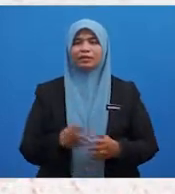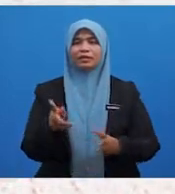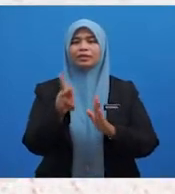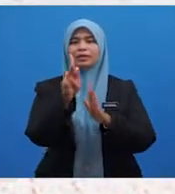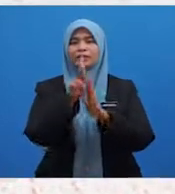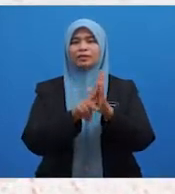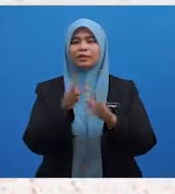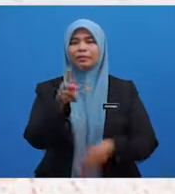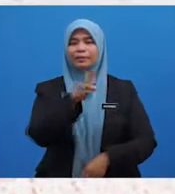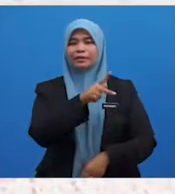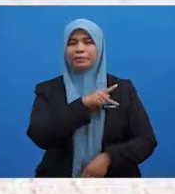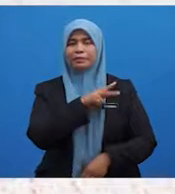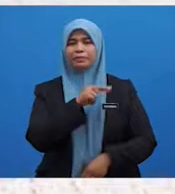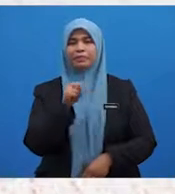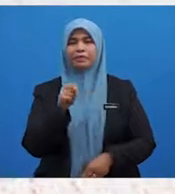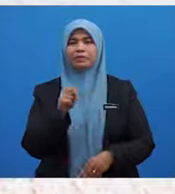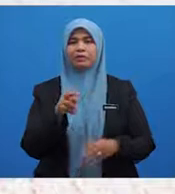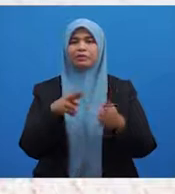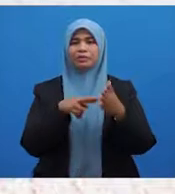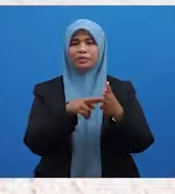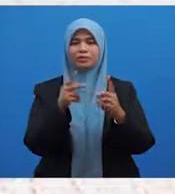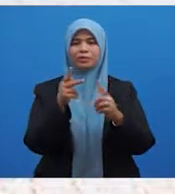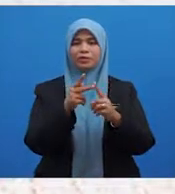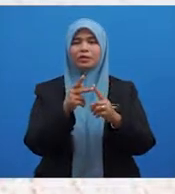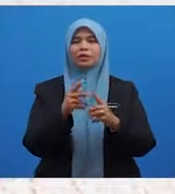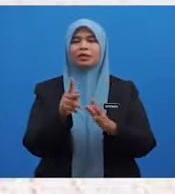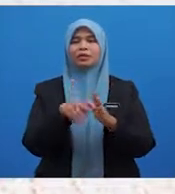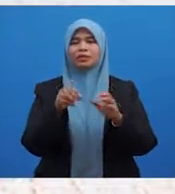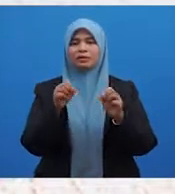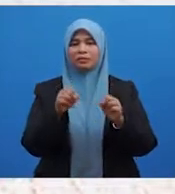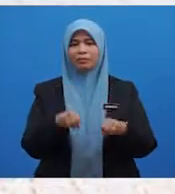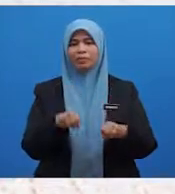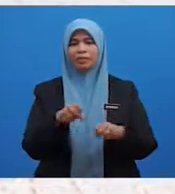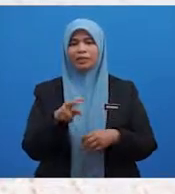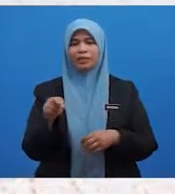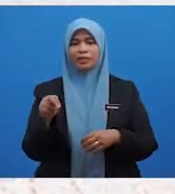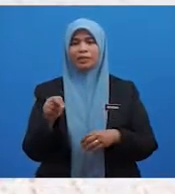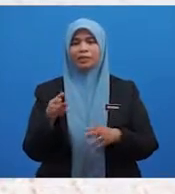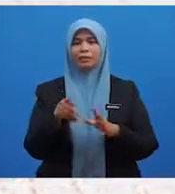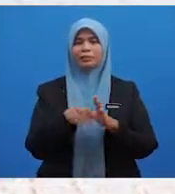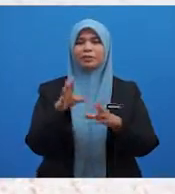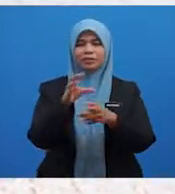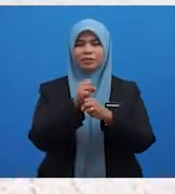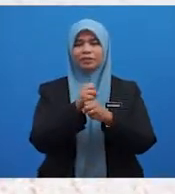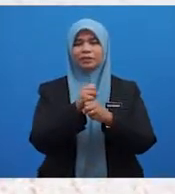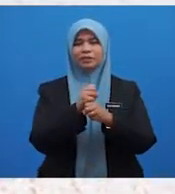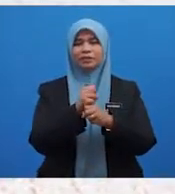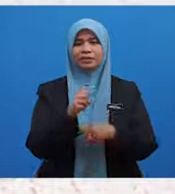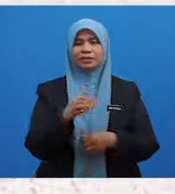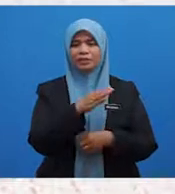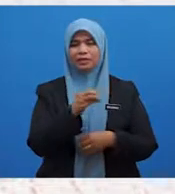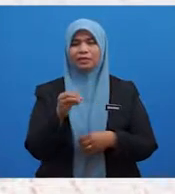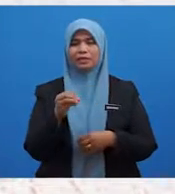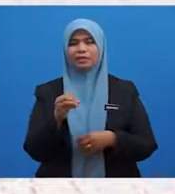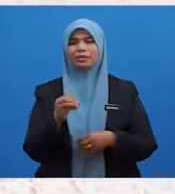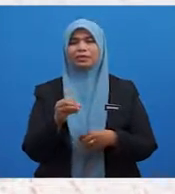Kepemimpinan pula merujuk kepada keupayaan, kebolehan,